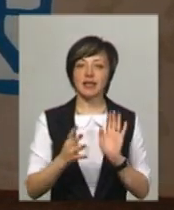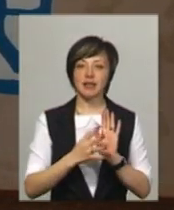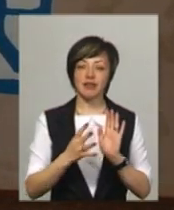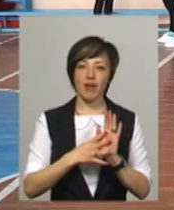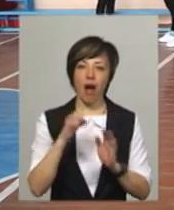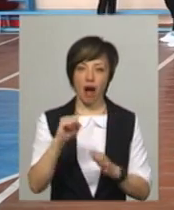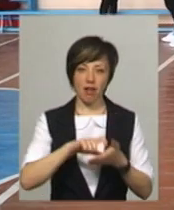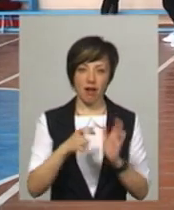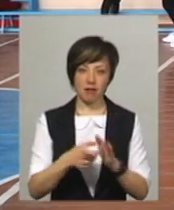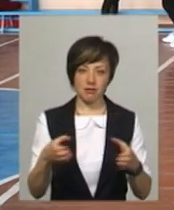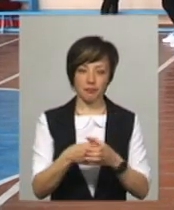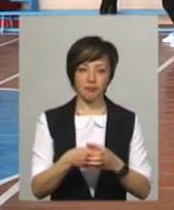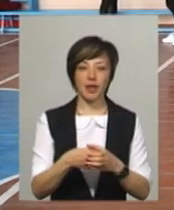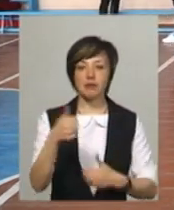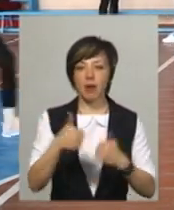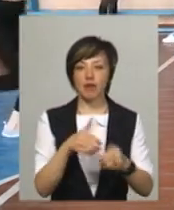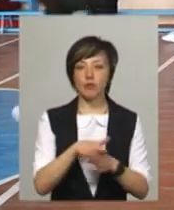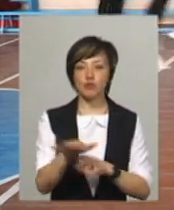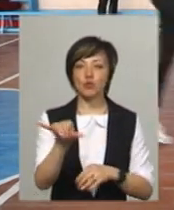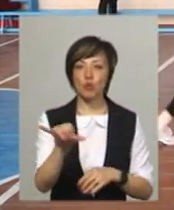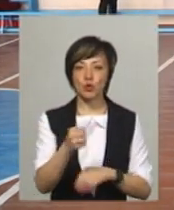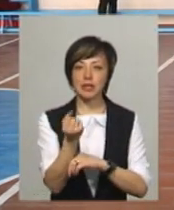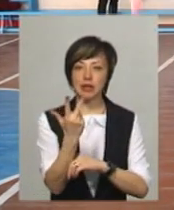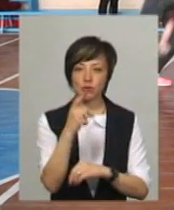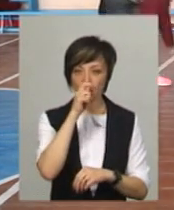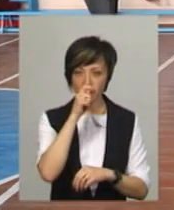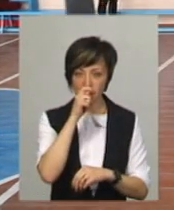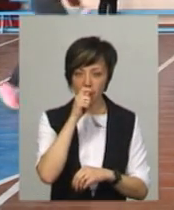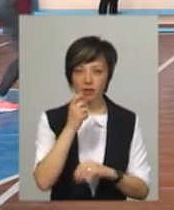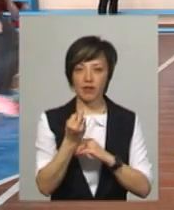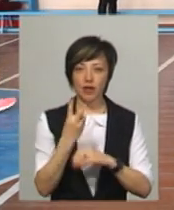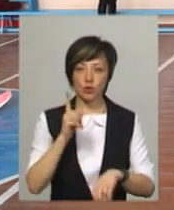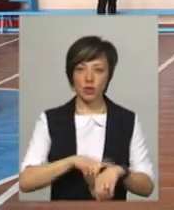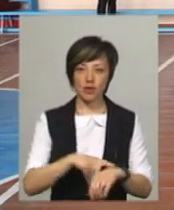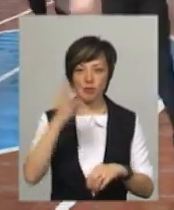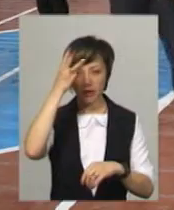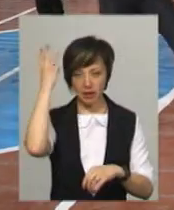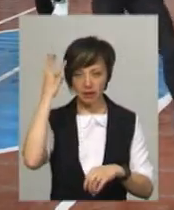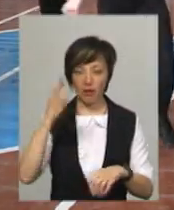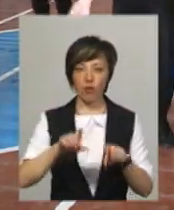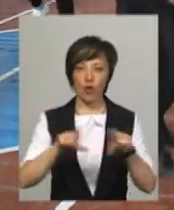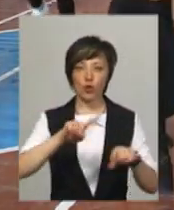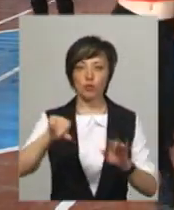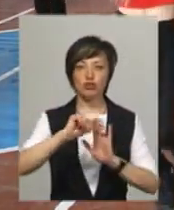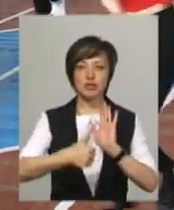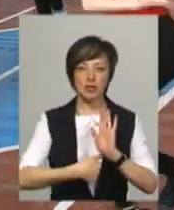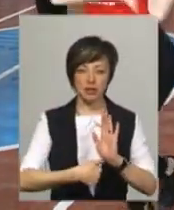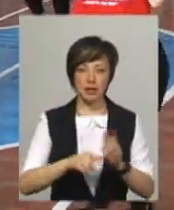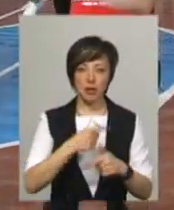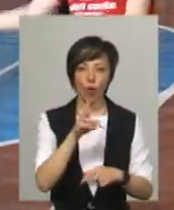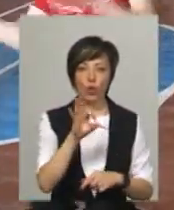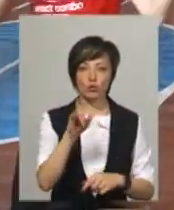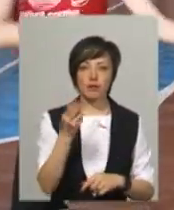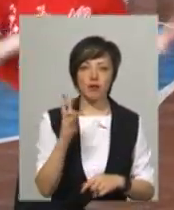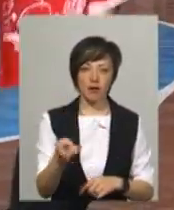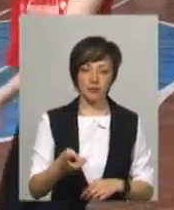А класу. Змагання, нагадаю, відбуватимуться в суботу, 13 квітня, з 12 години в Хмельницькому колегіумі номер 16 імені Козубняка.